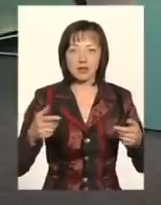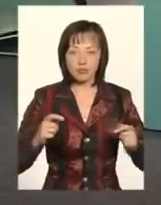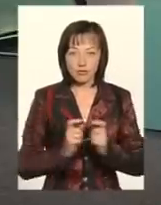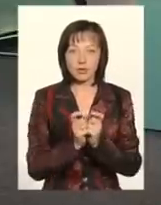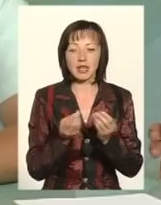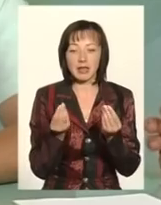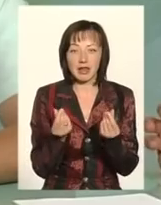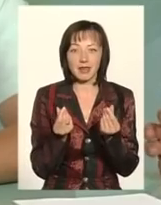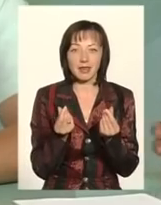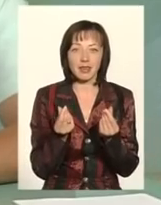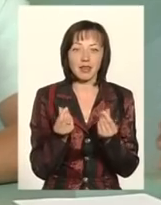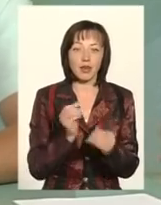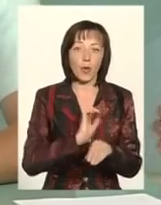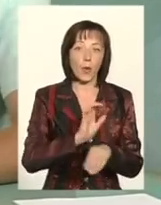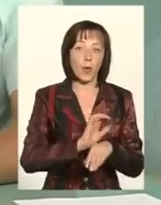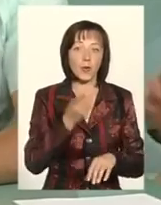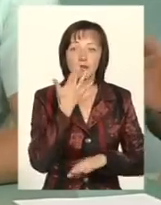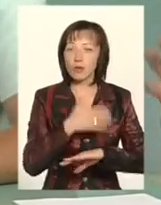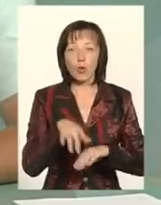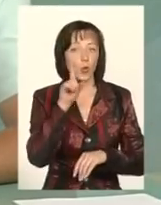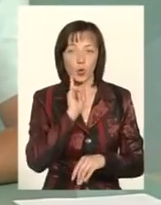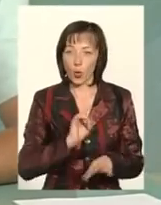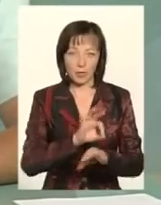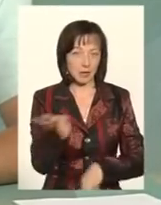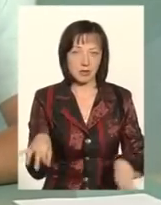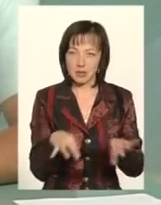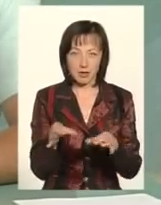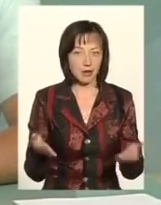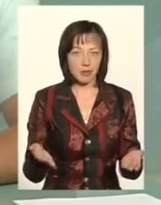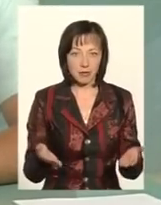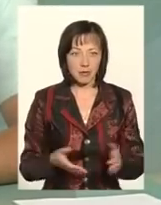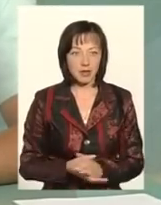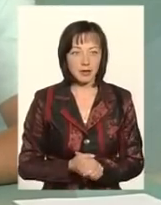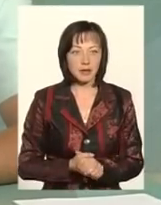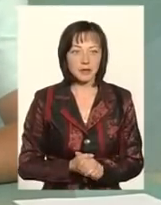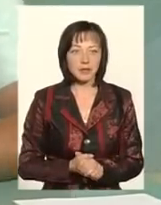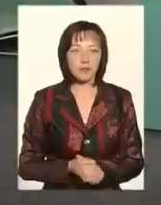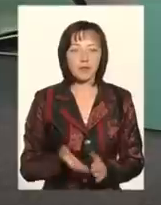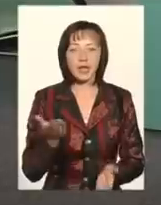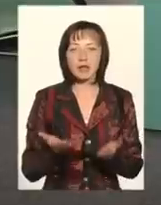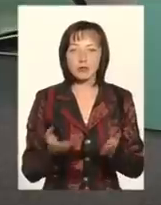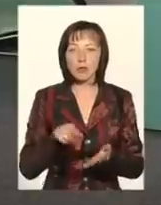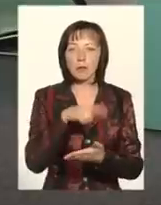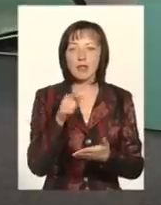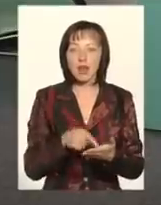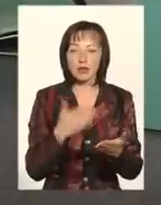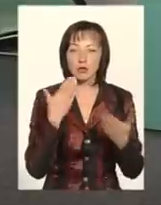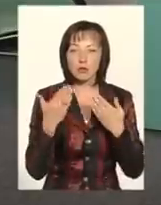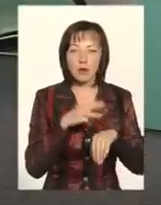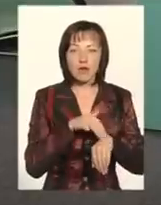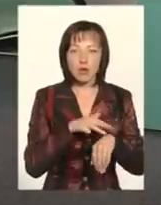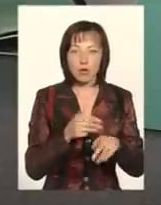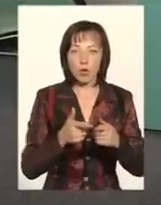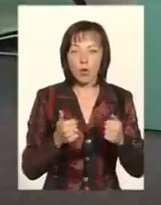деньги куда-нибудь в офшоры то есть это очень удобная схема также как и ну остальные там якщо питання касається правоохоронних органів то є